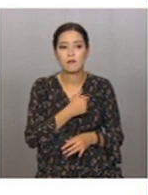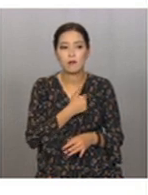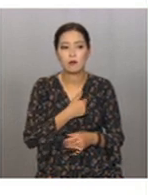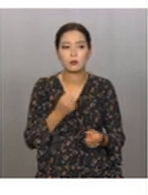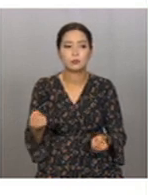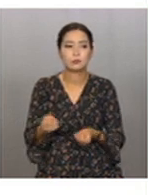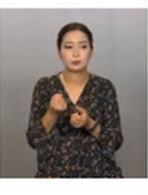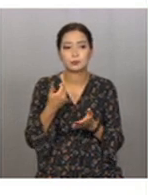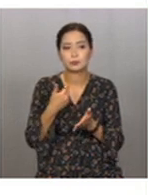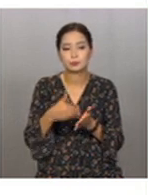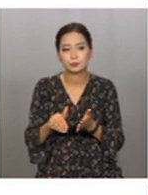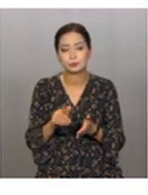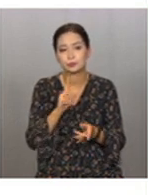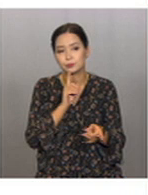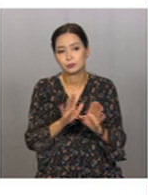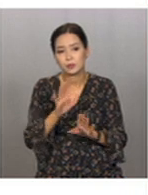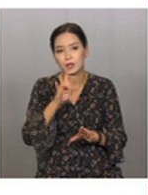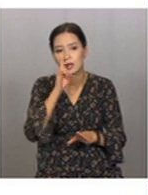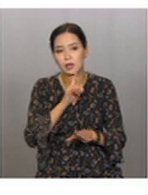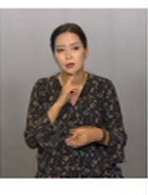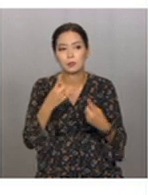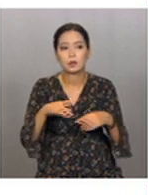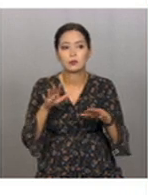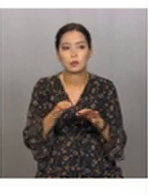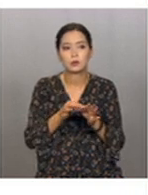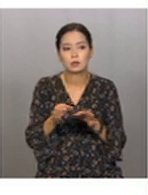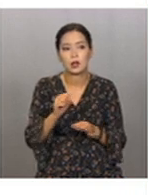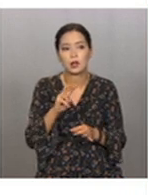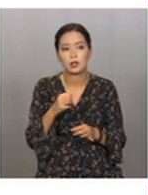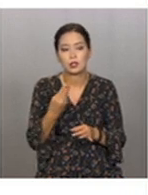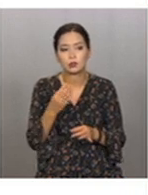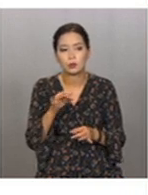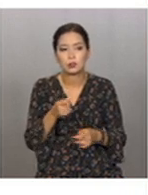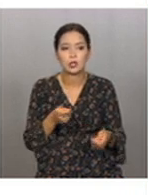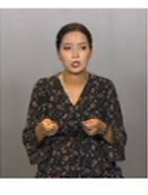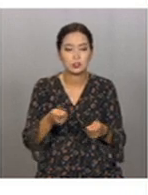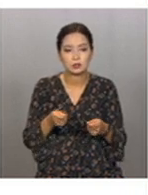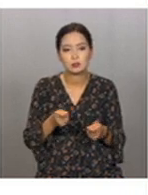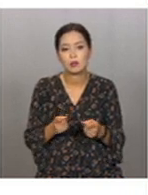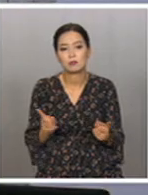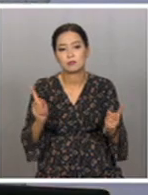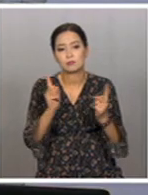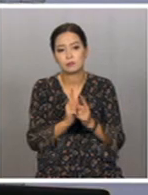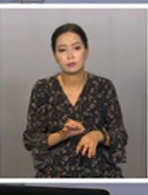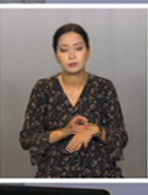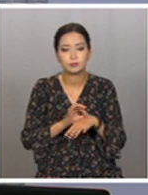үшін Қазақстанның басқа өңірлеріндегі Алаш жетекшілерімен кеңес жүргізді.